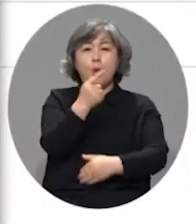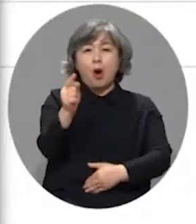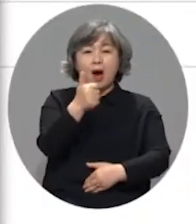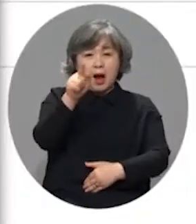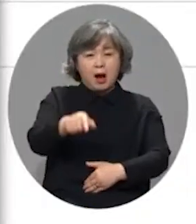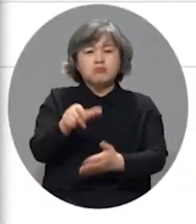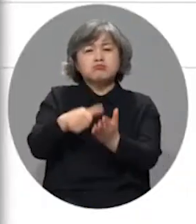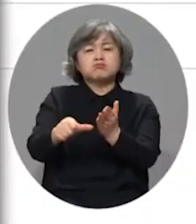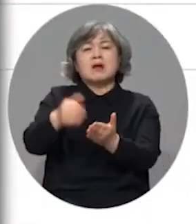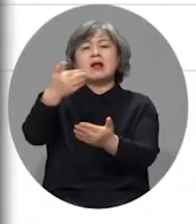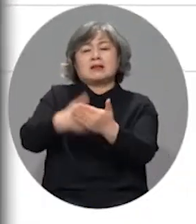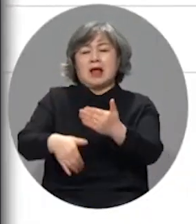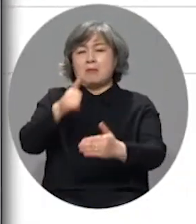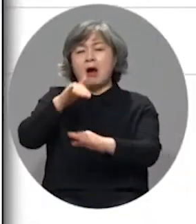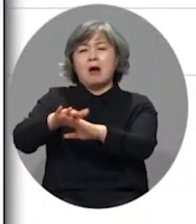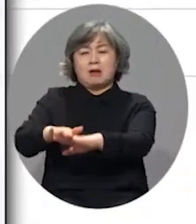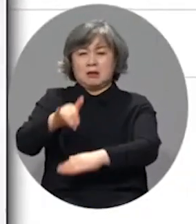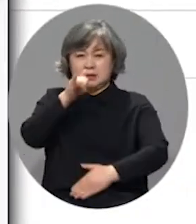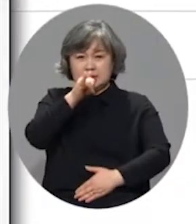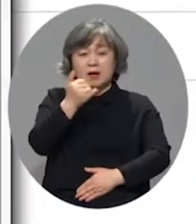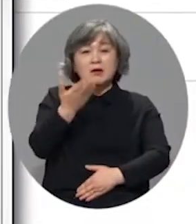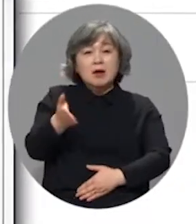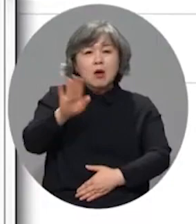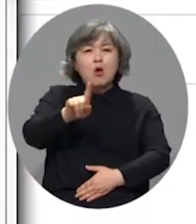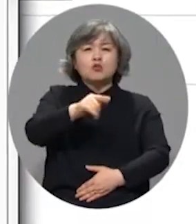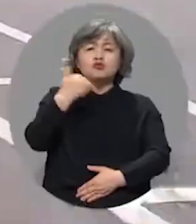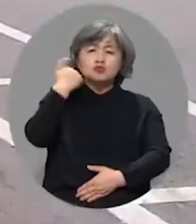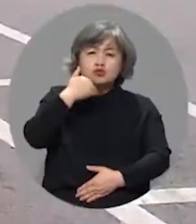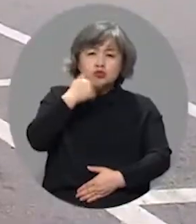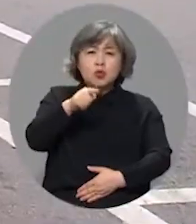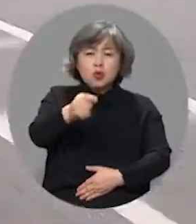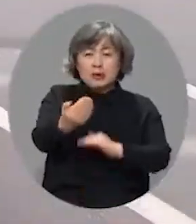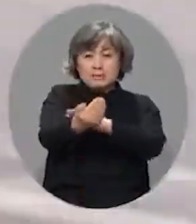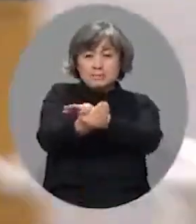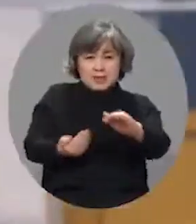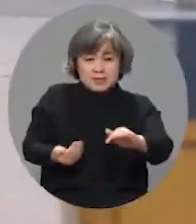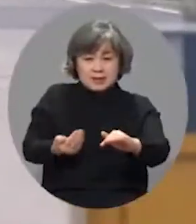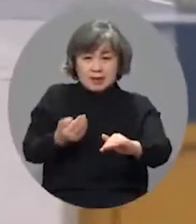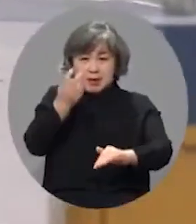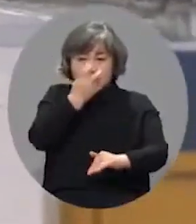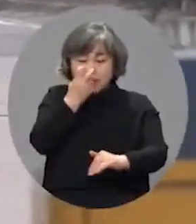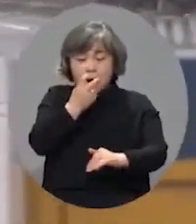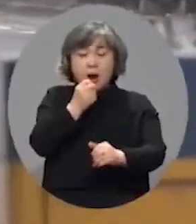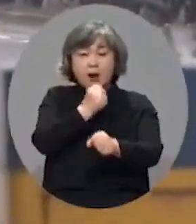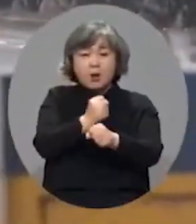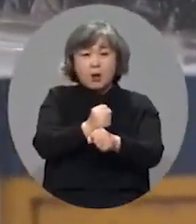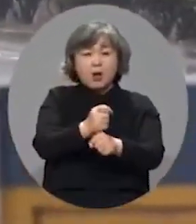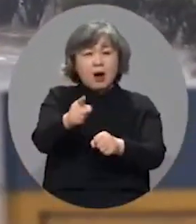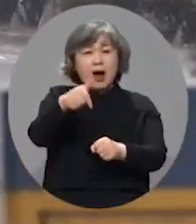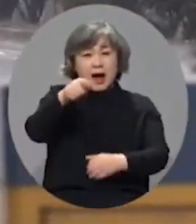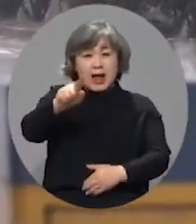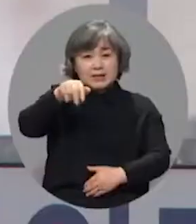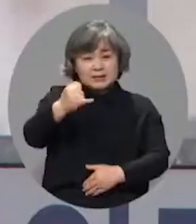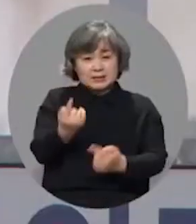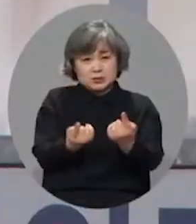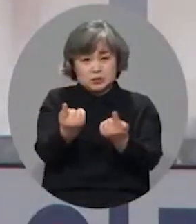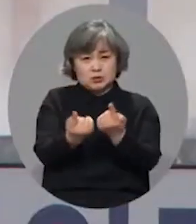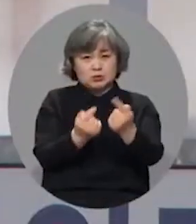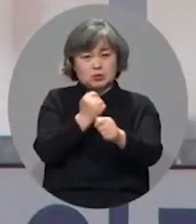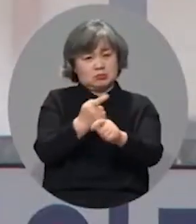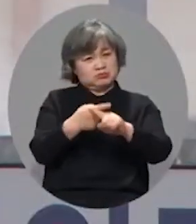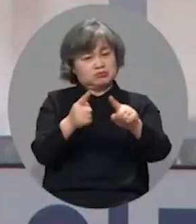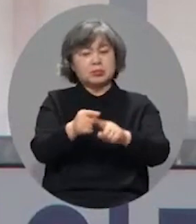화학물질이 남아있었습니다. 하지만 어느 누구도 이를 사전에 제거하지도 수시로 가스 농도를 측정하지도